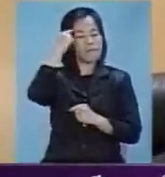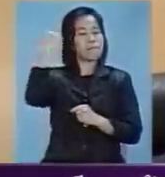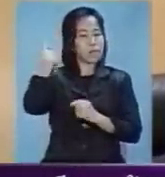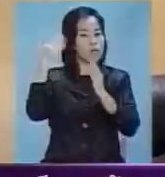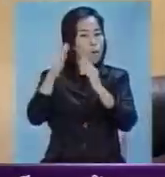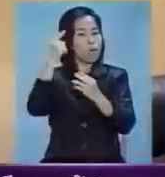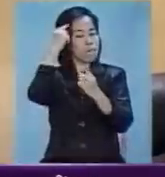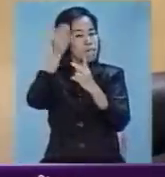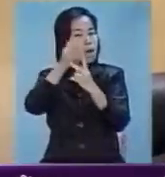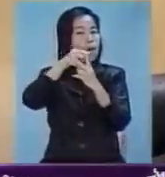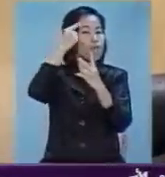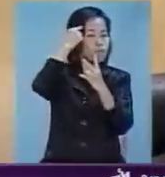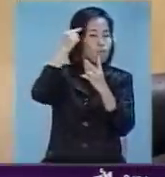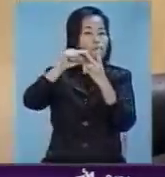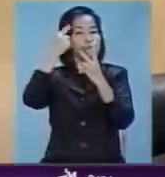คนอจจะไม่รู้